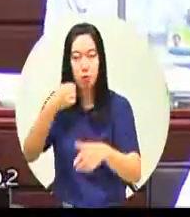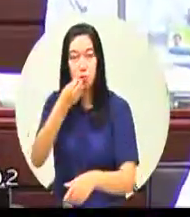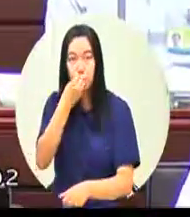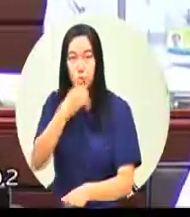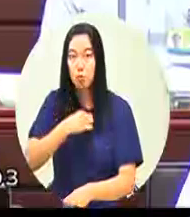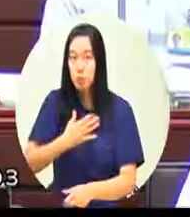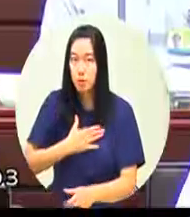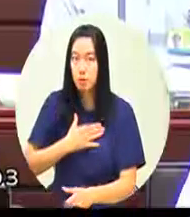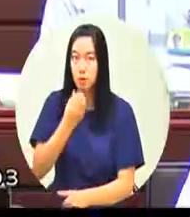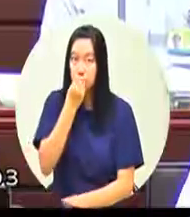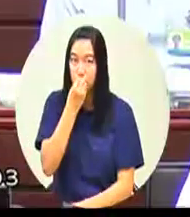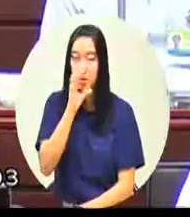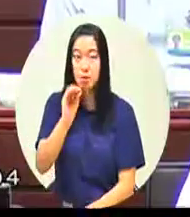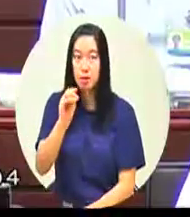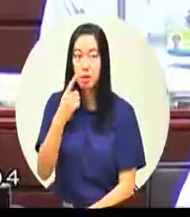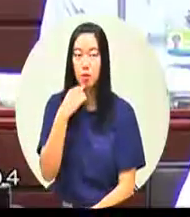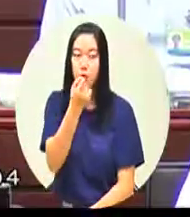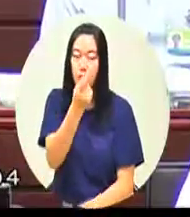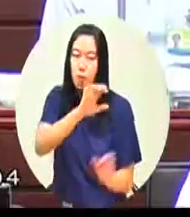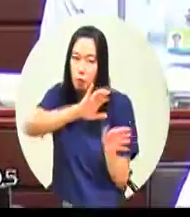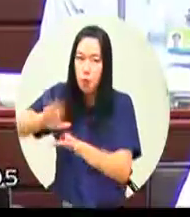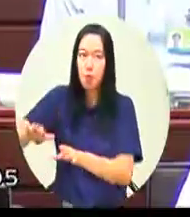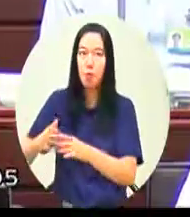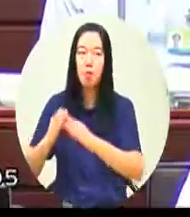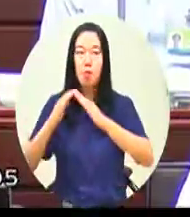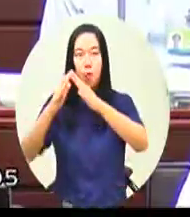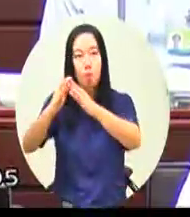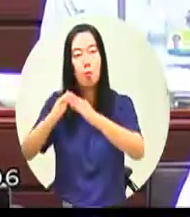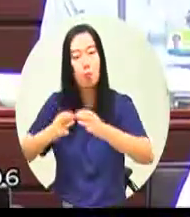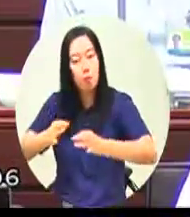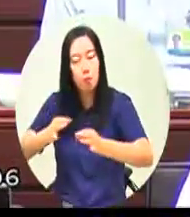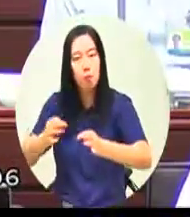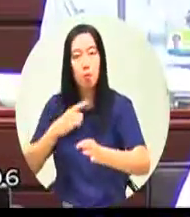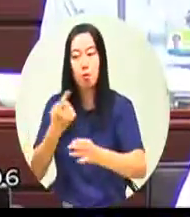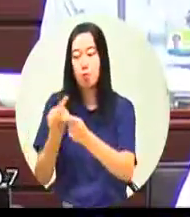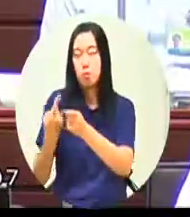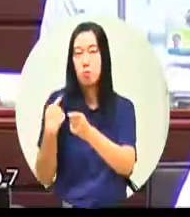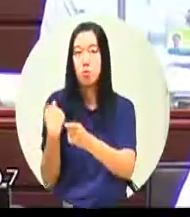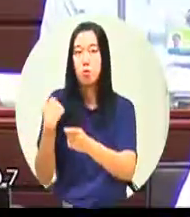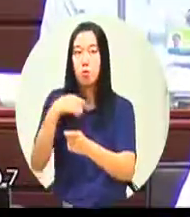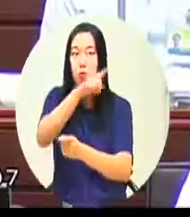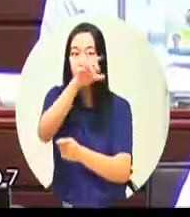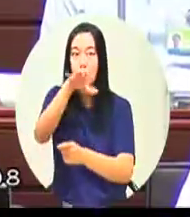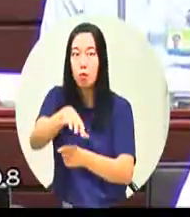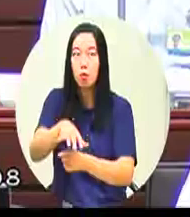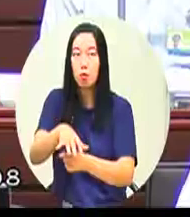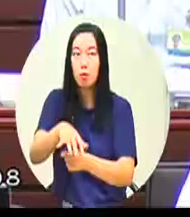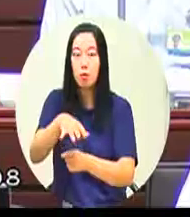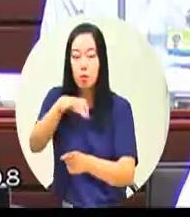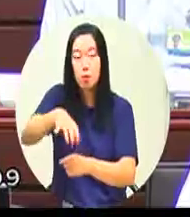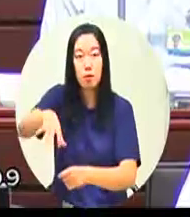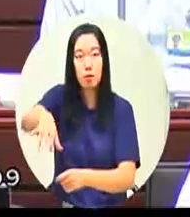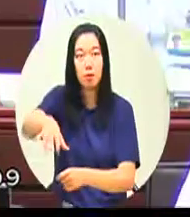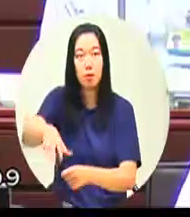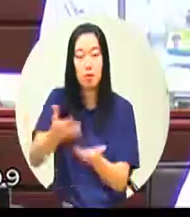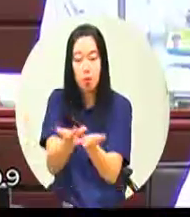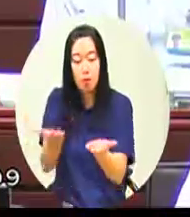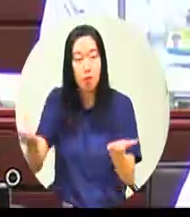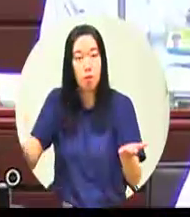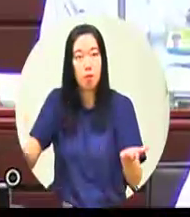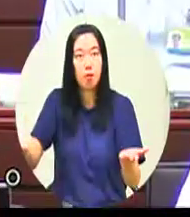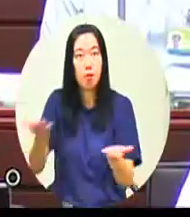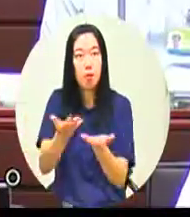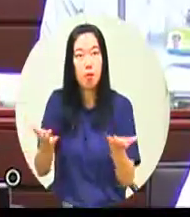告，其实阮含维农市集。只有吼，就是像去年，阮就伫安尼，因的所在地，因的摆的所在地，就是